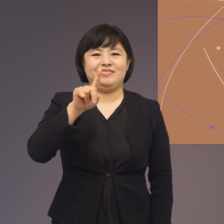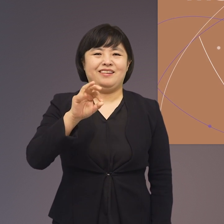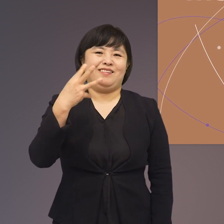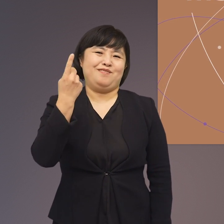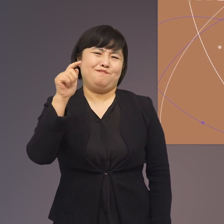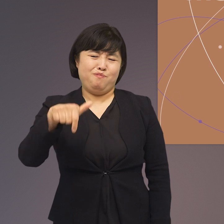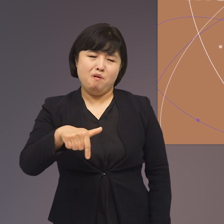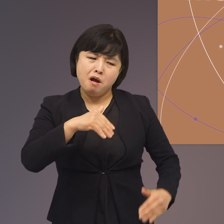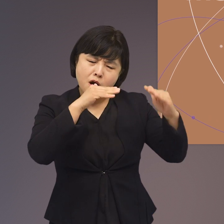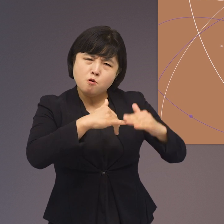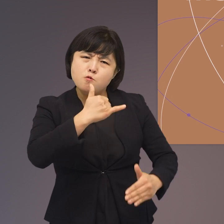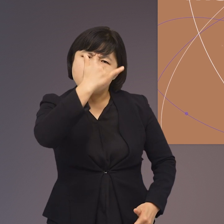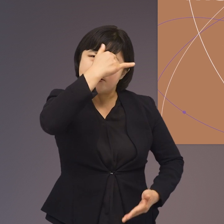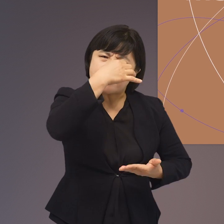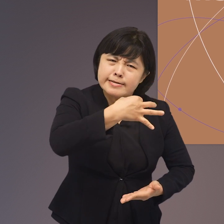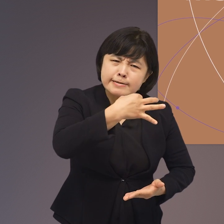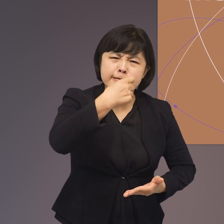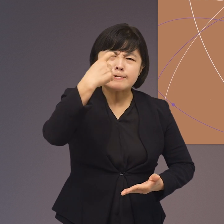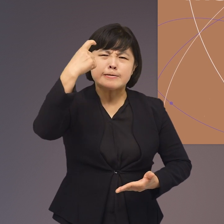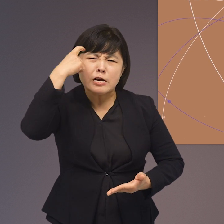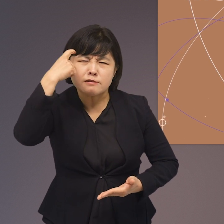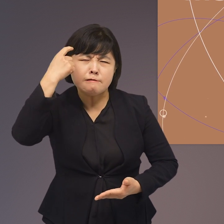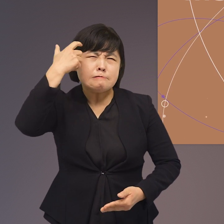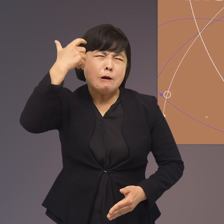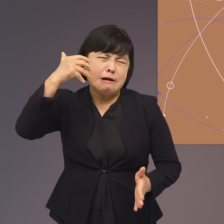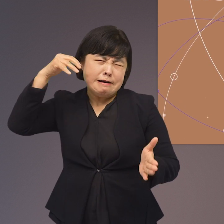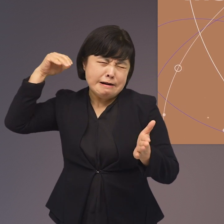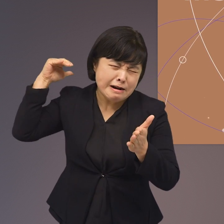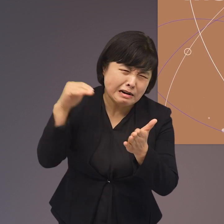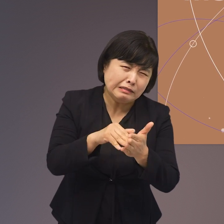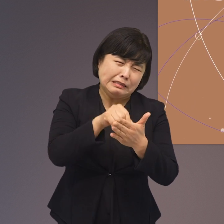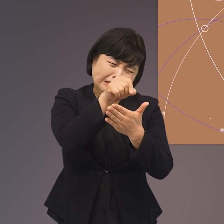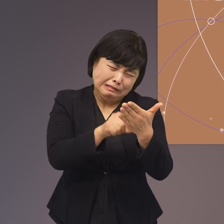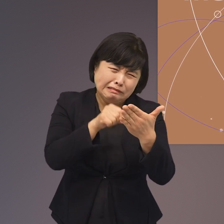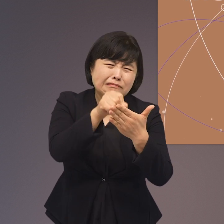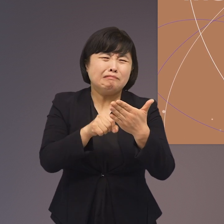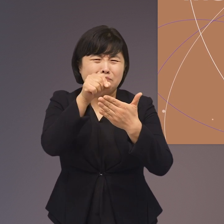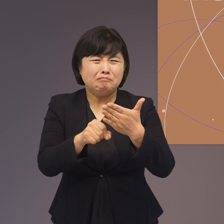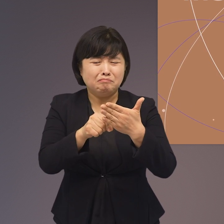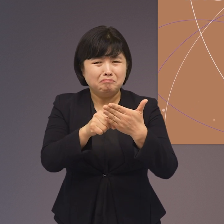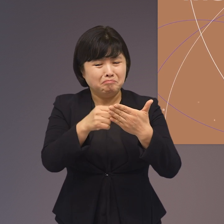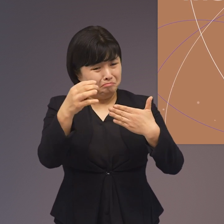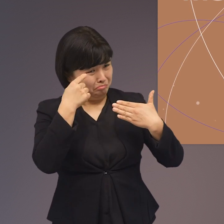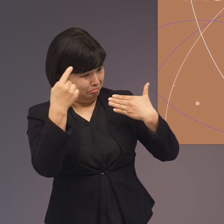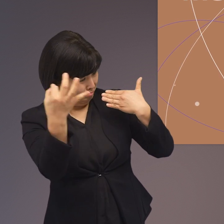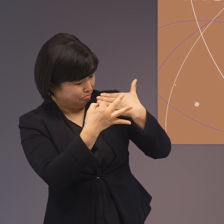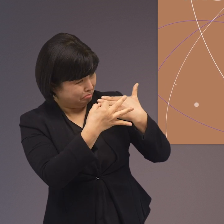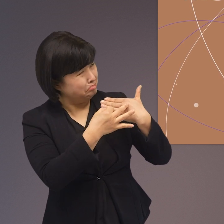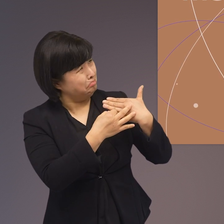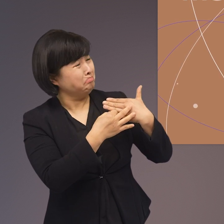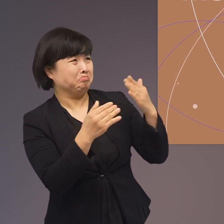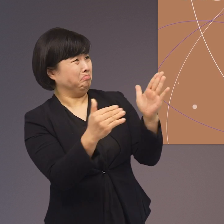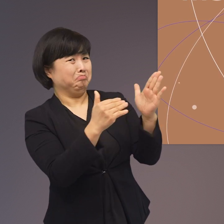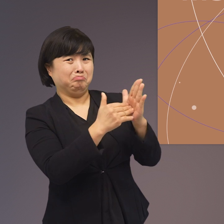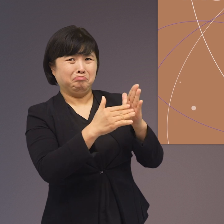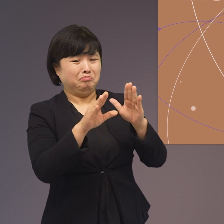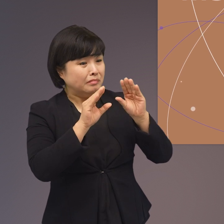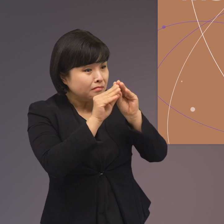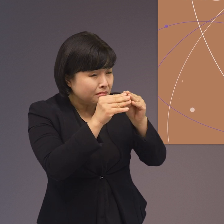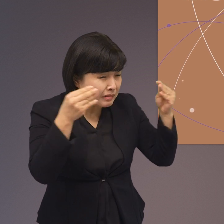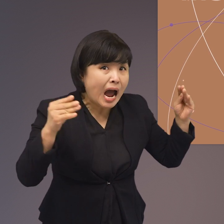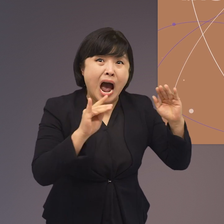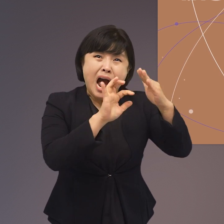가치와 정신적이고 영적인 것에 대한 숙고, 그리고 그에 따른 당장 눈에 보이는